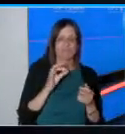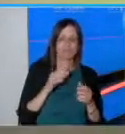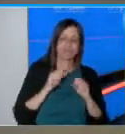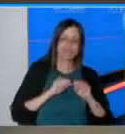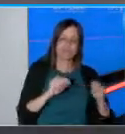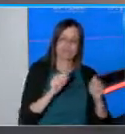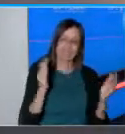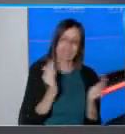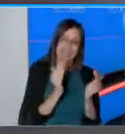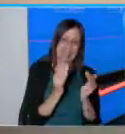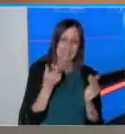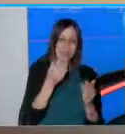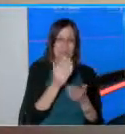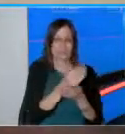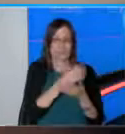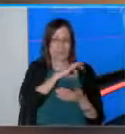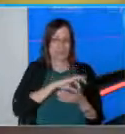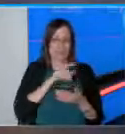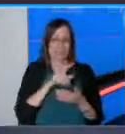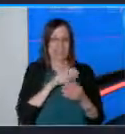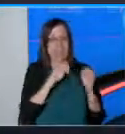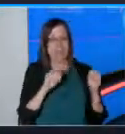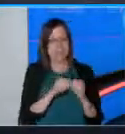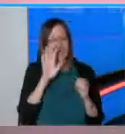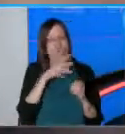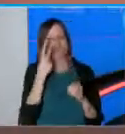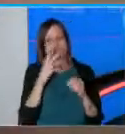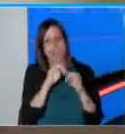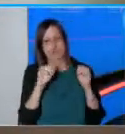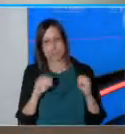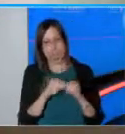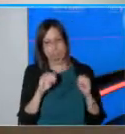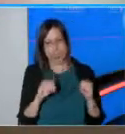מרקט שמתברנס ממנו המשפחה ועוד שתי משפחות,